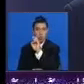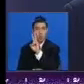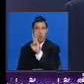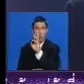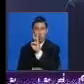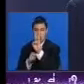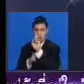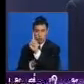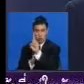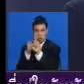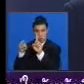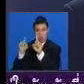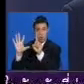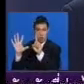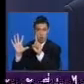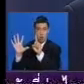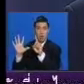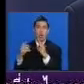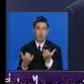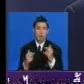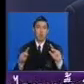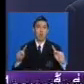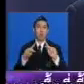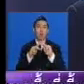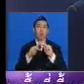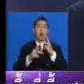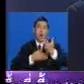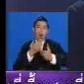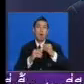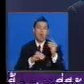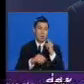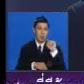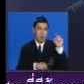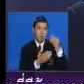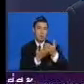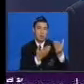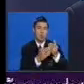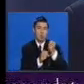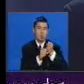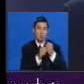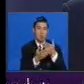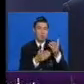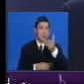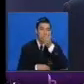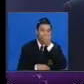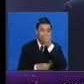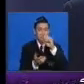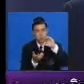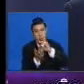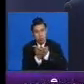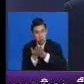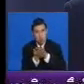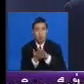023900261-5นะครับทางกระทรวงพาณิชย์เองก็สั่งเพิ่มหน้ากากอนามัยแล้วก็เจลล้างมือนะครับเป็นสินค้าที่ต้องติดตามราคาพร้อมกับขอความ